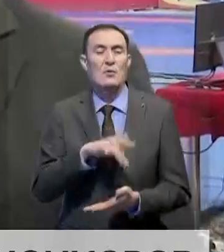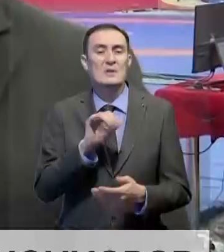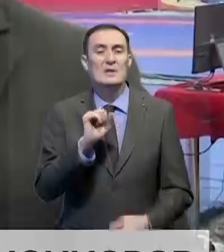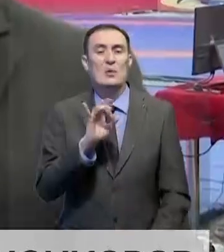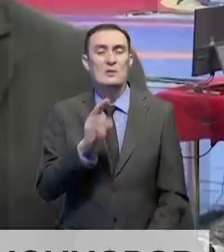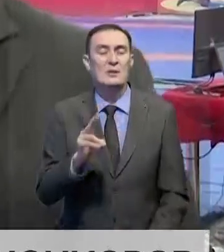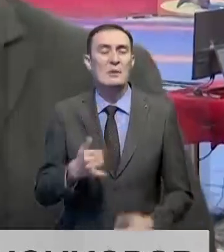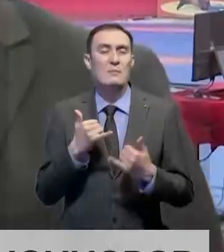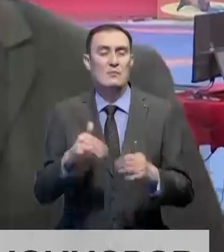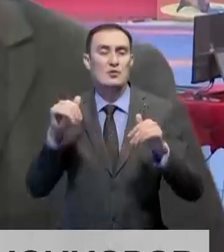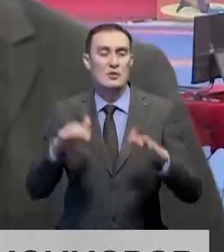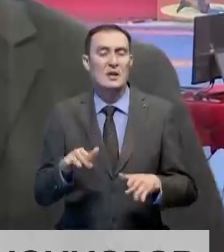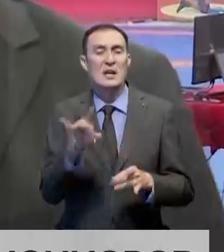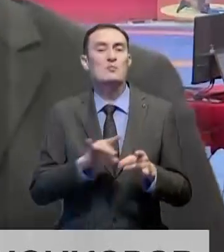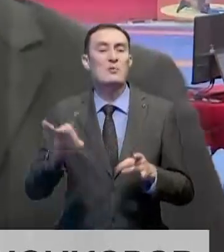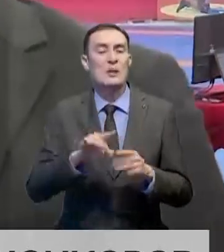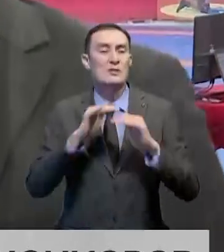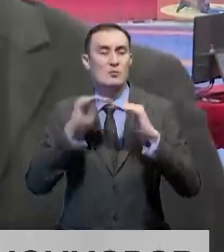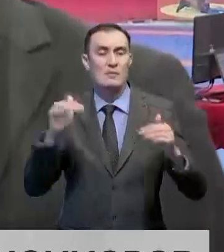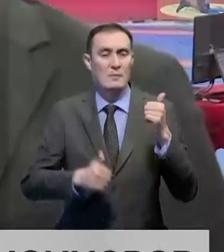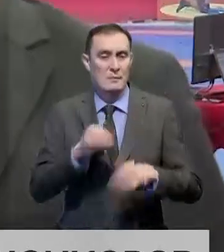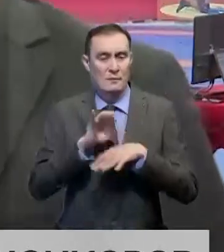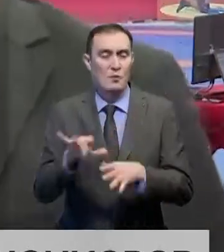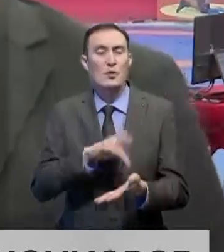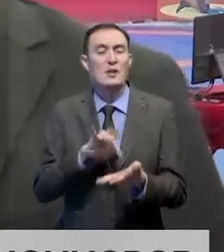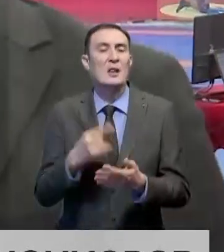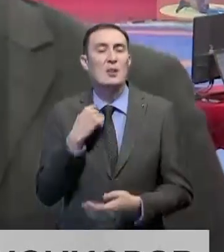Теперь мы решили Его проводить на республиканском уровне в Талды Кургане